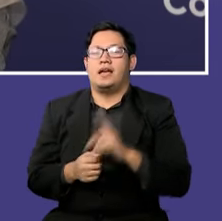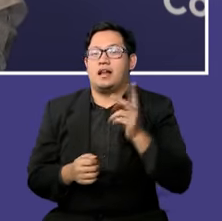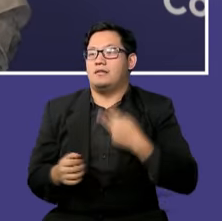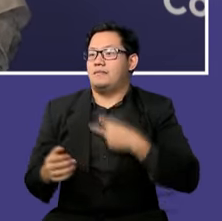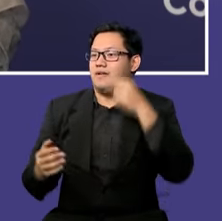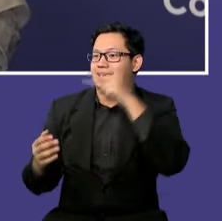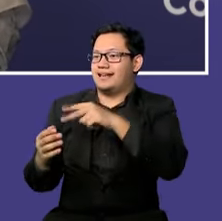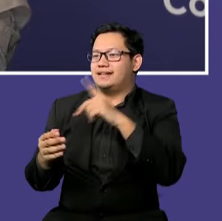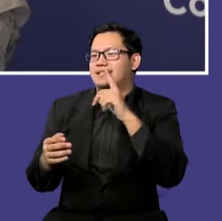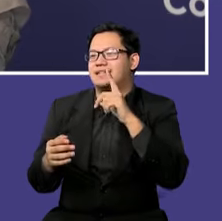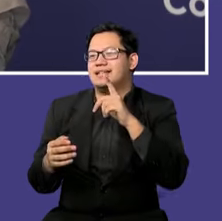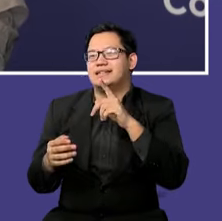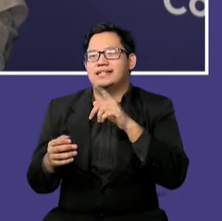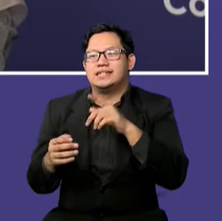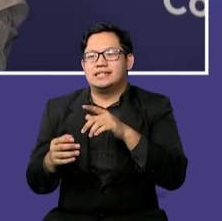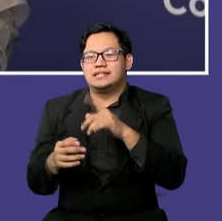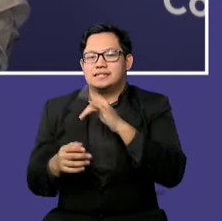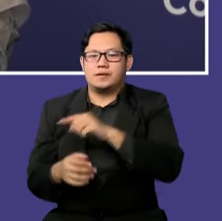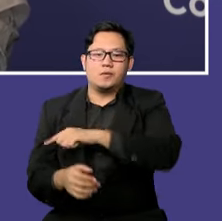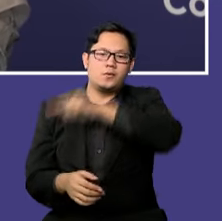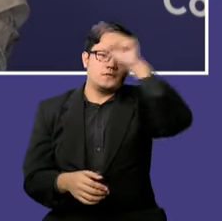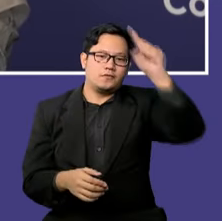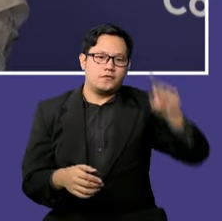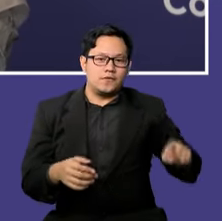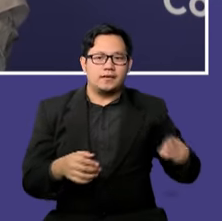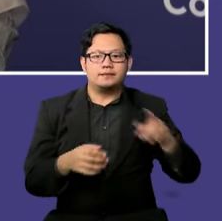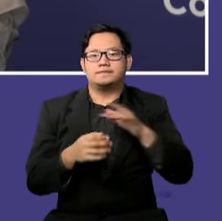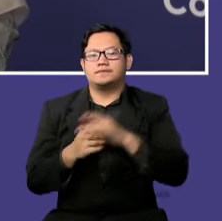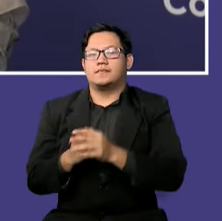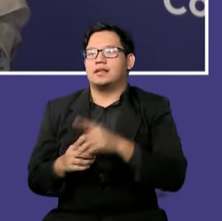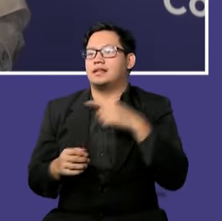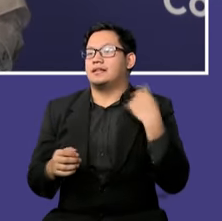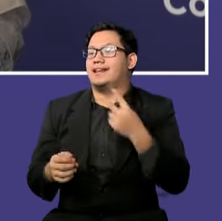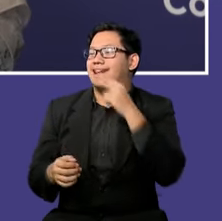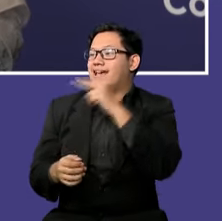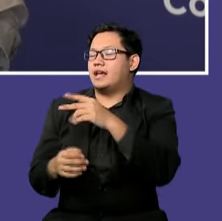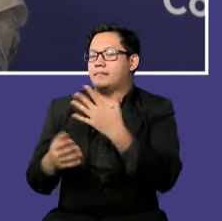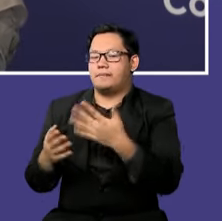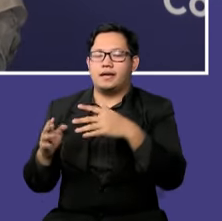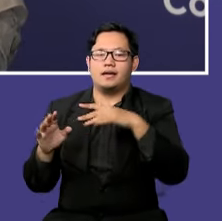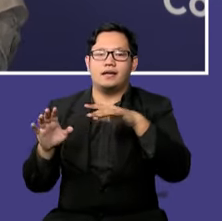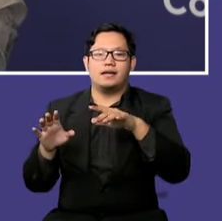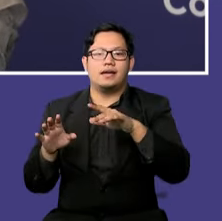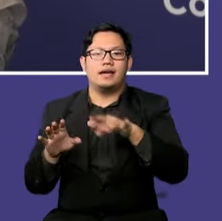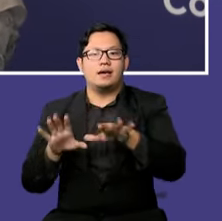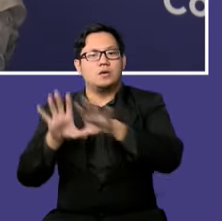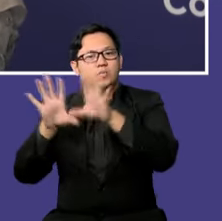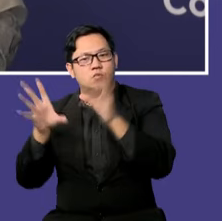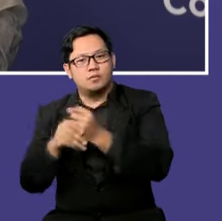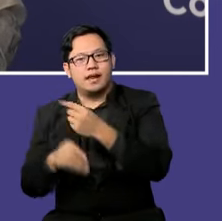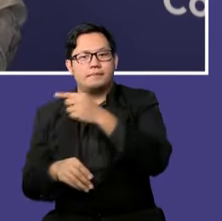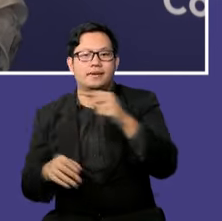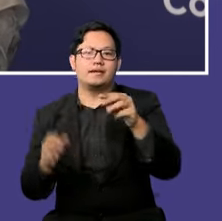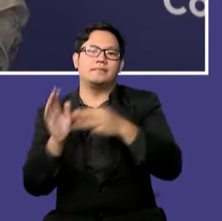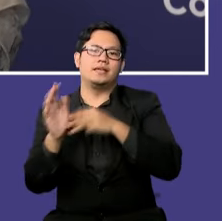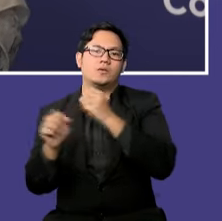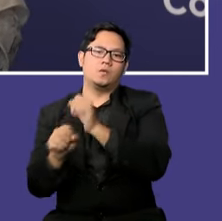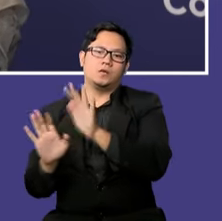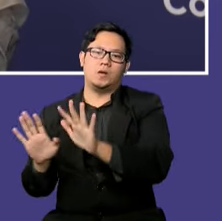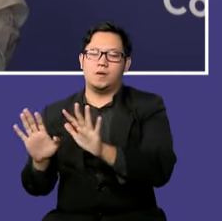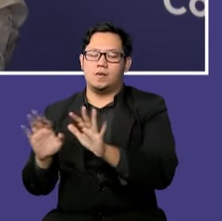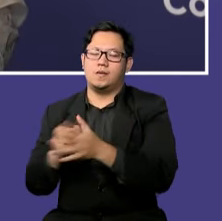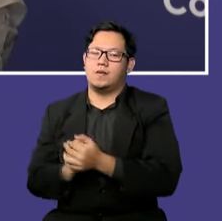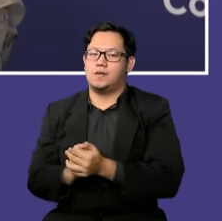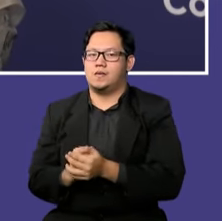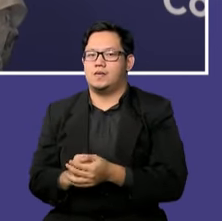lebih halus Kalau kita bilang kurva epidemiologinya kita akan melihat kumulatif mingguan akan didapatkan kurva yang jauh lebih menggambarkan kondisi Apakah benar sedang